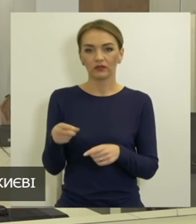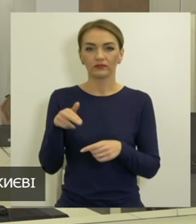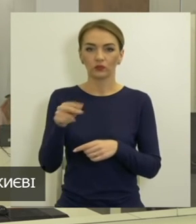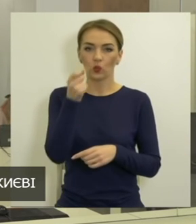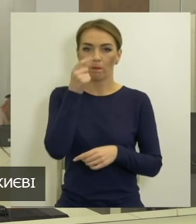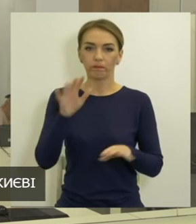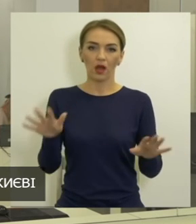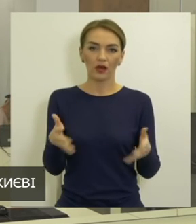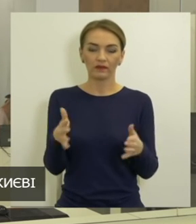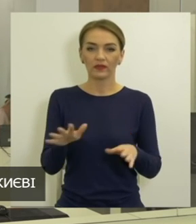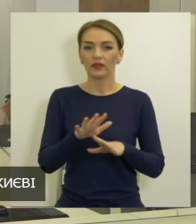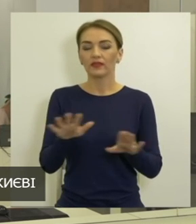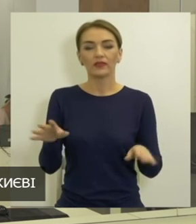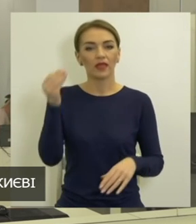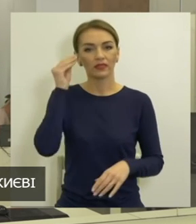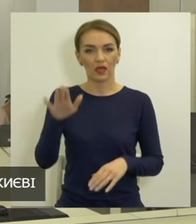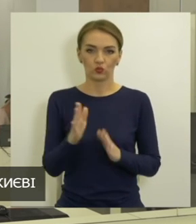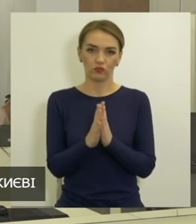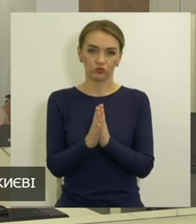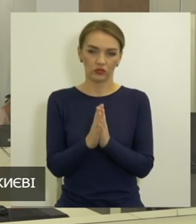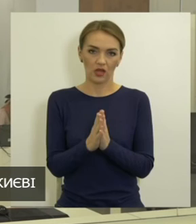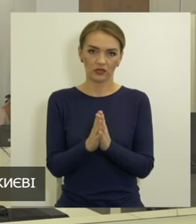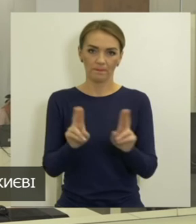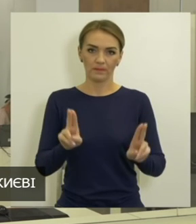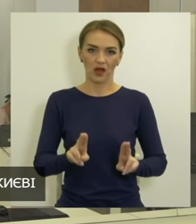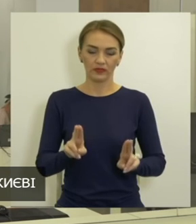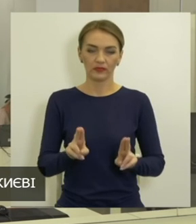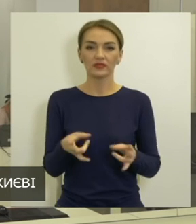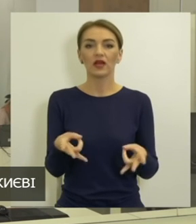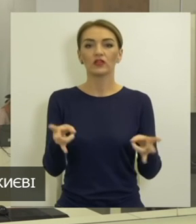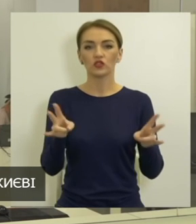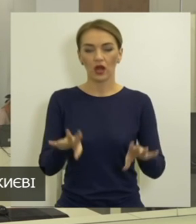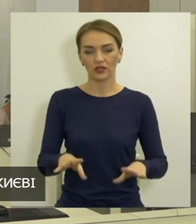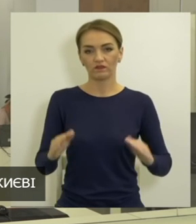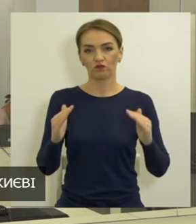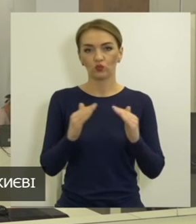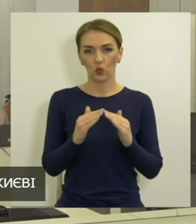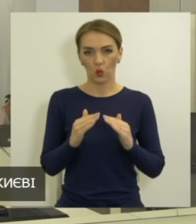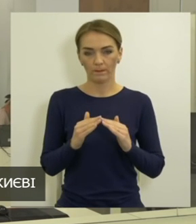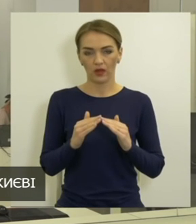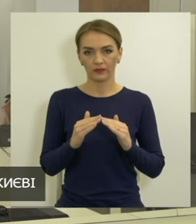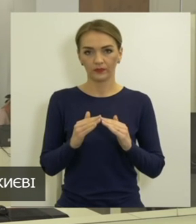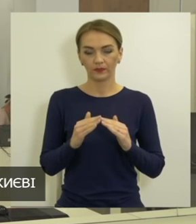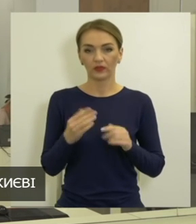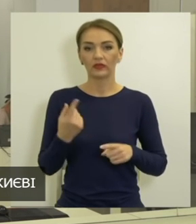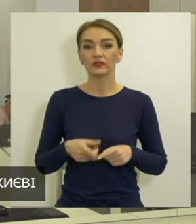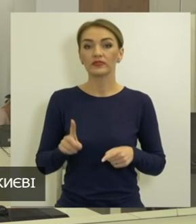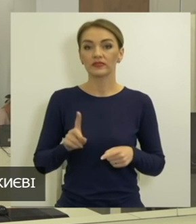парків. Не нехтуйте, будь ласка, правилами. Залишайтесь вдома.